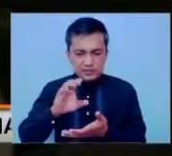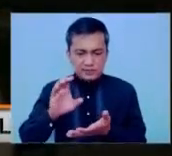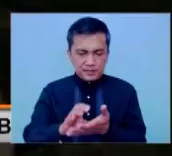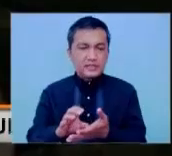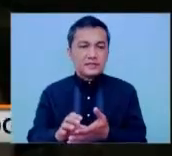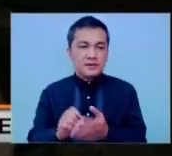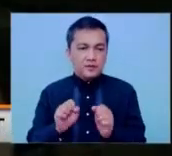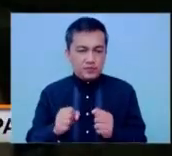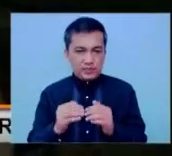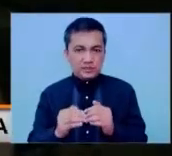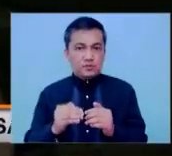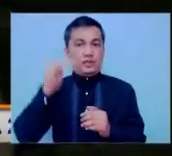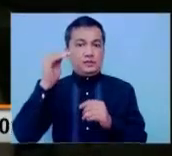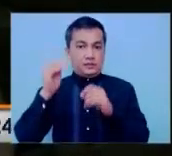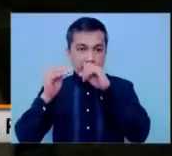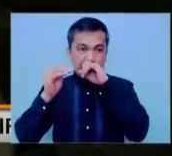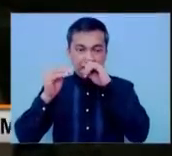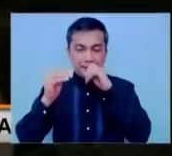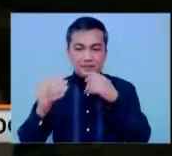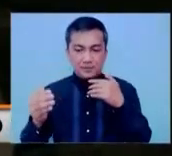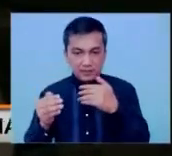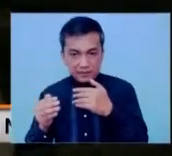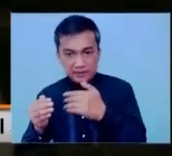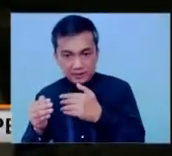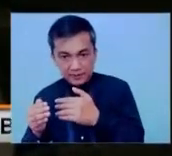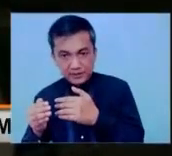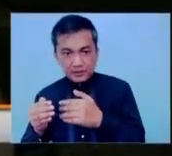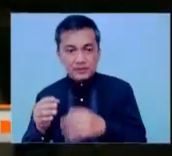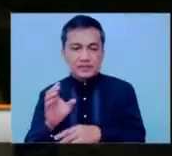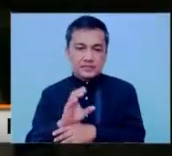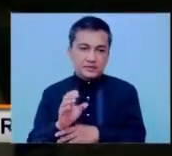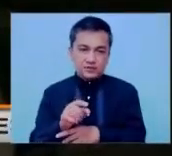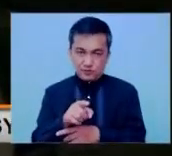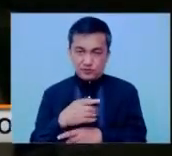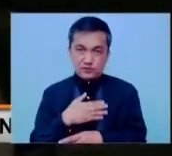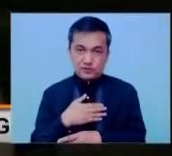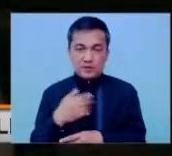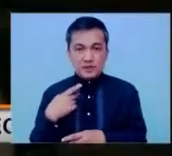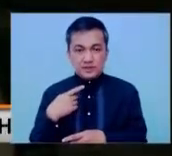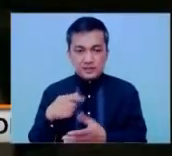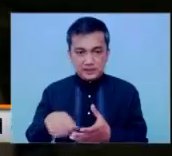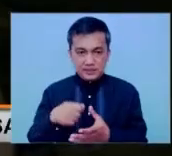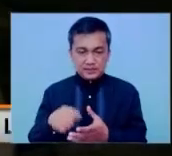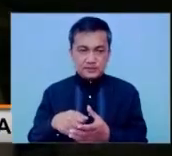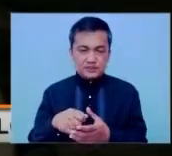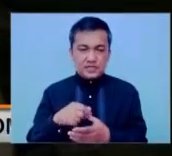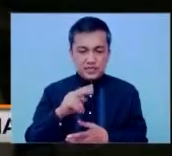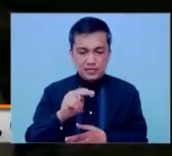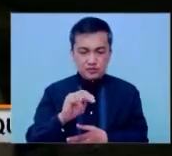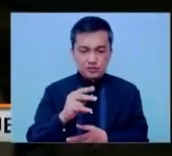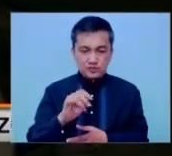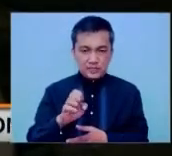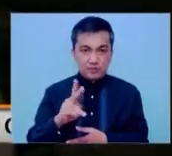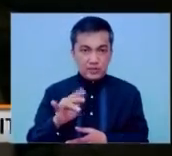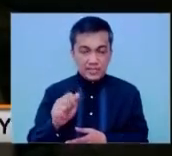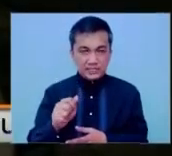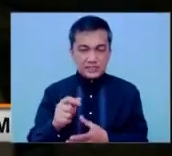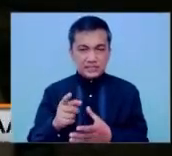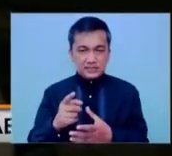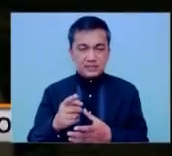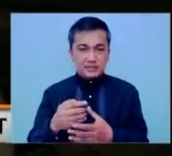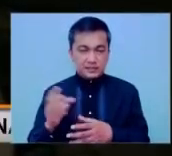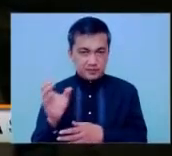pang tumaas yan habang papalapit ang Pasko. Kaya sa mga gustong magkaroon ng lechon sa Noche Buena, abay dagdagan niyo po ang budget para